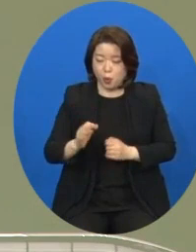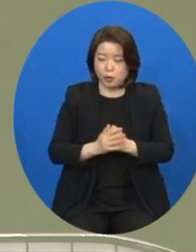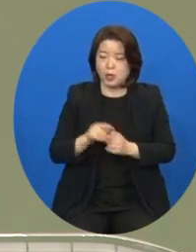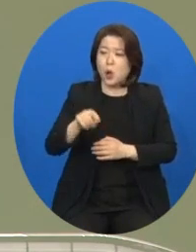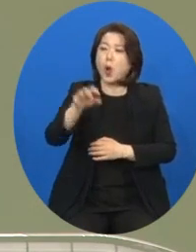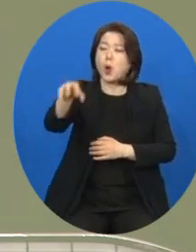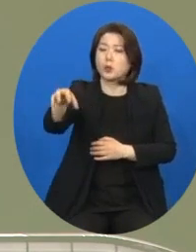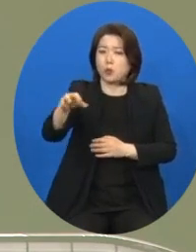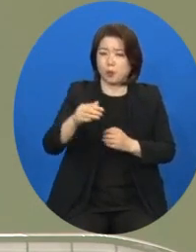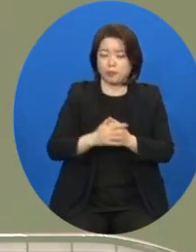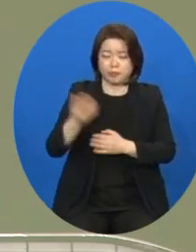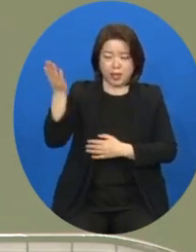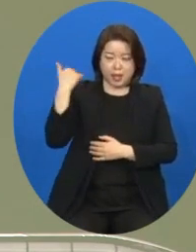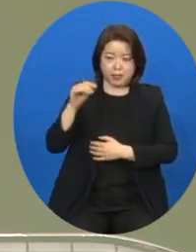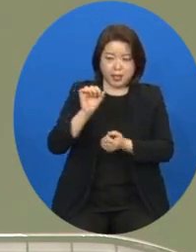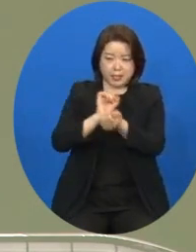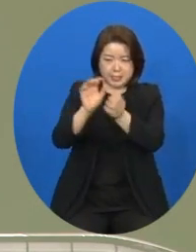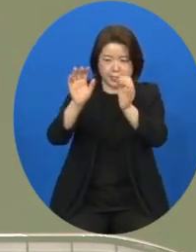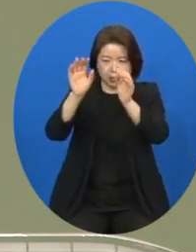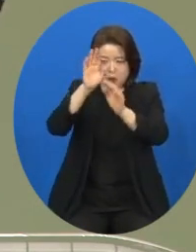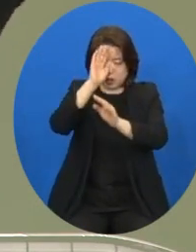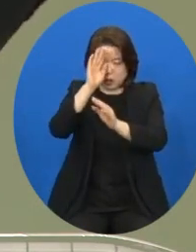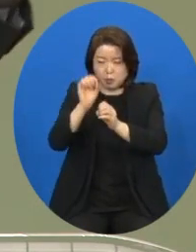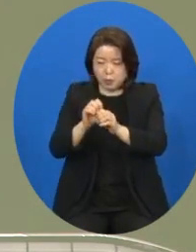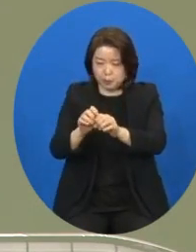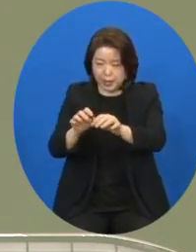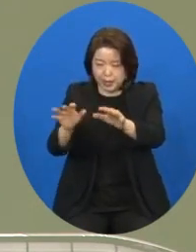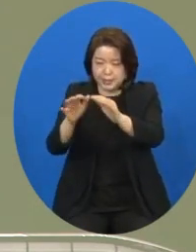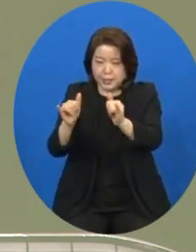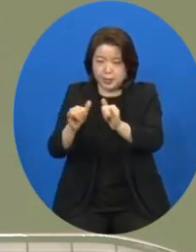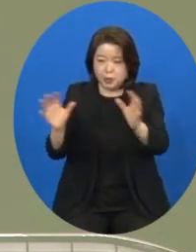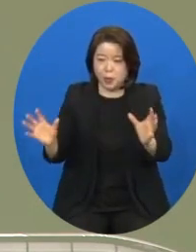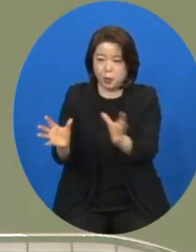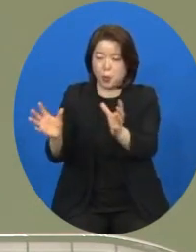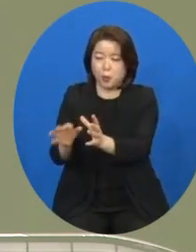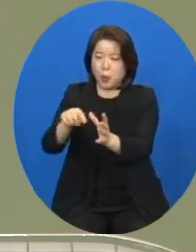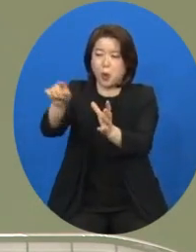전염병 도는 사람들 그쪽으로 그냥 다 수용해